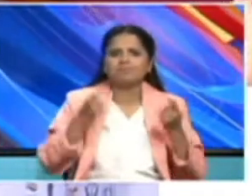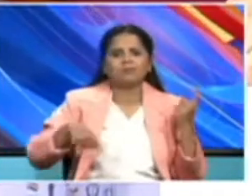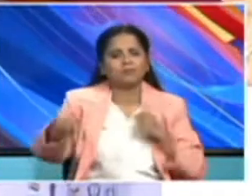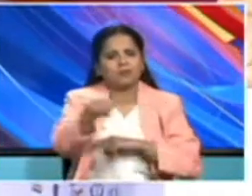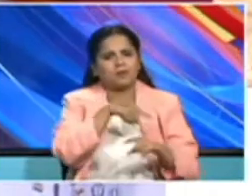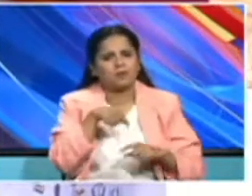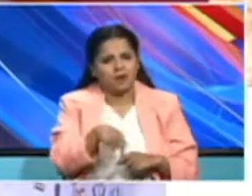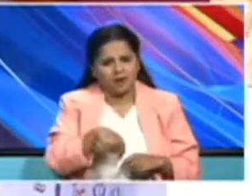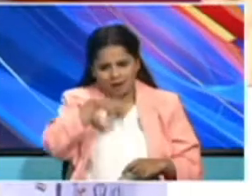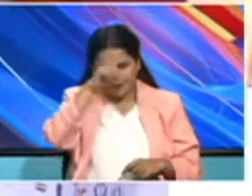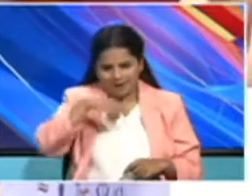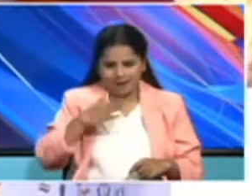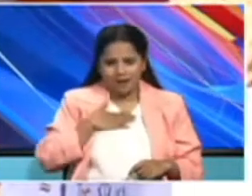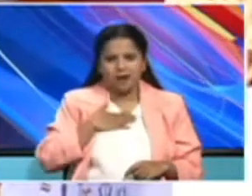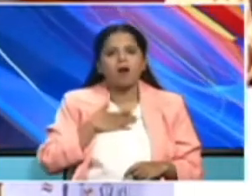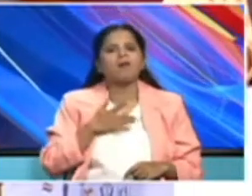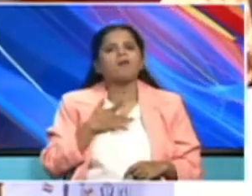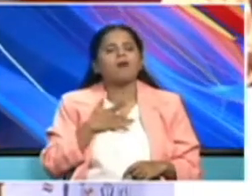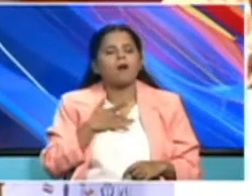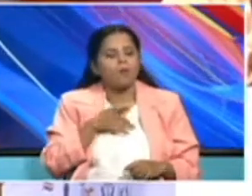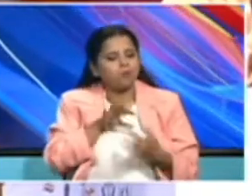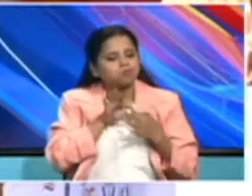हम भारतीयों को जोड़ती है,